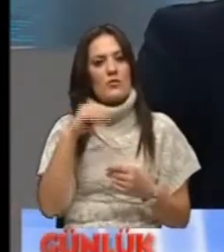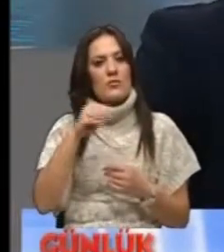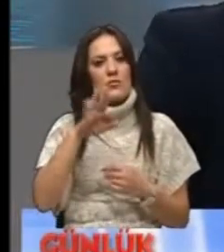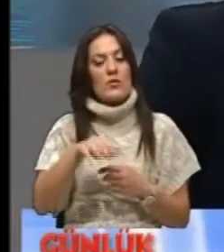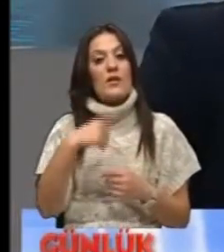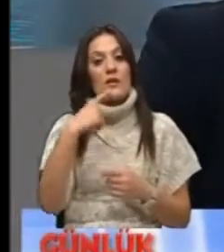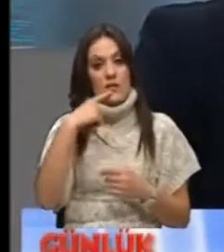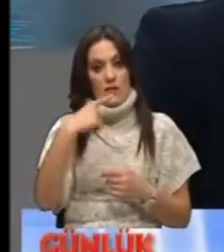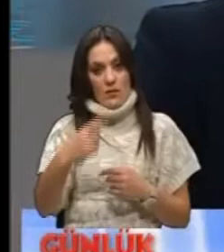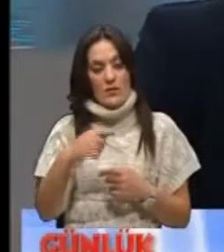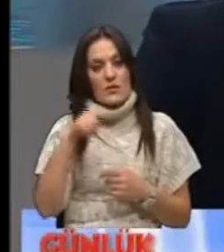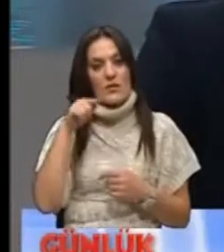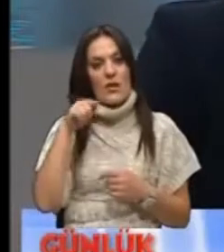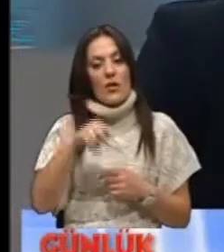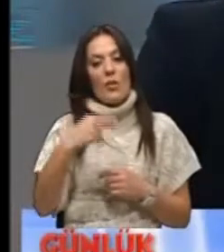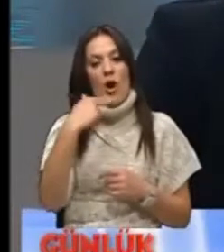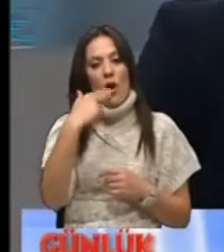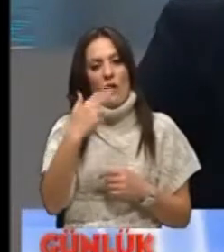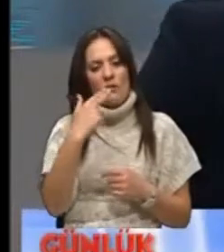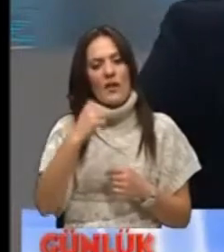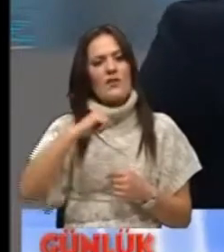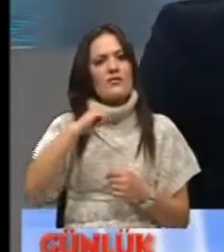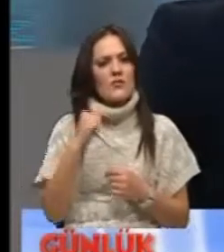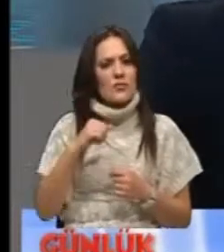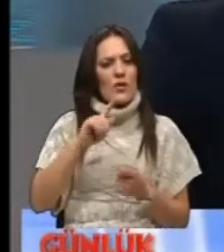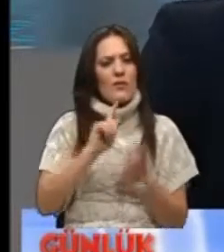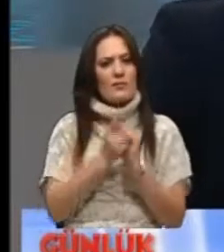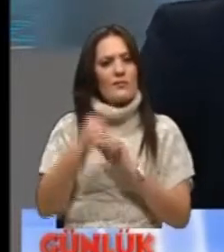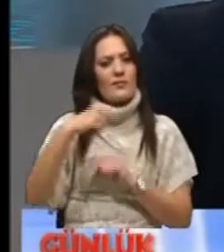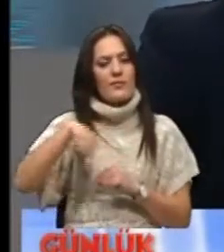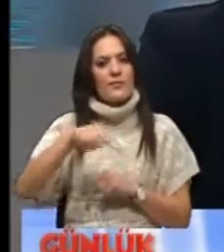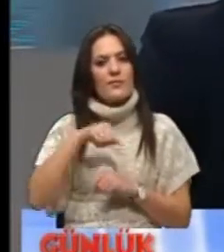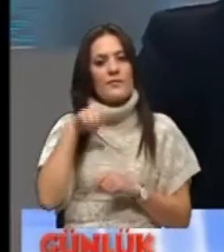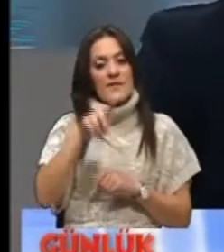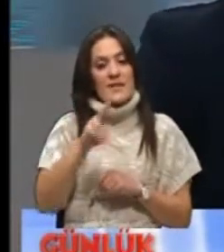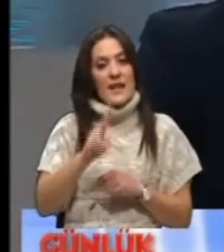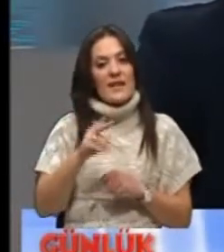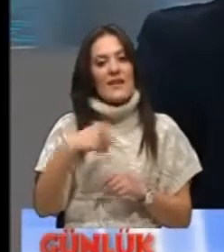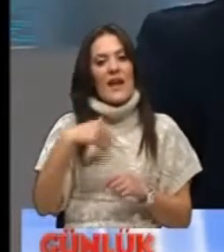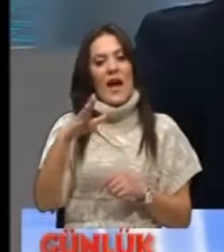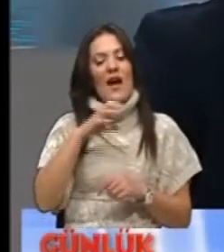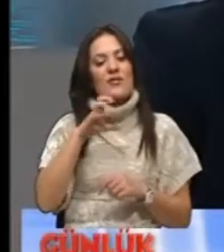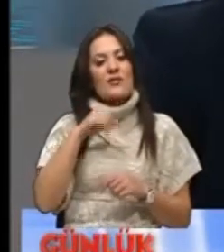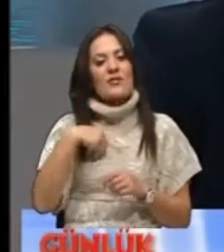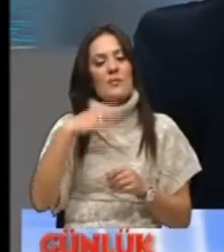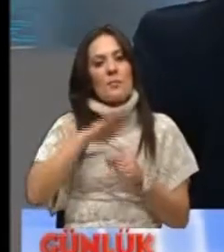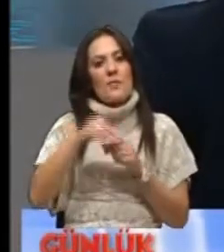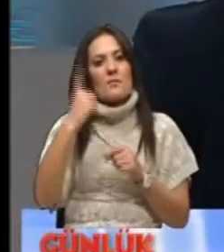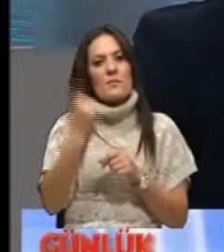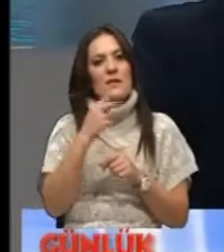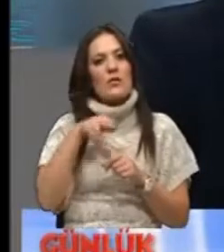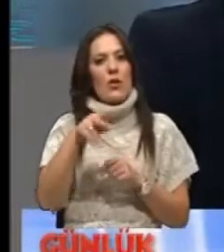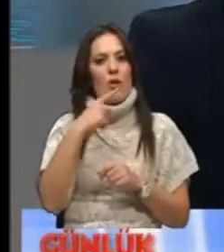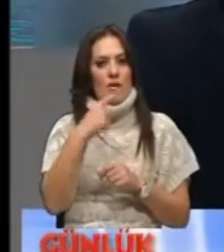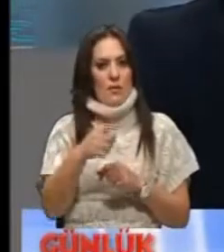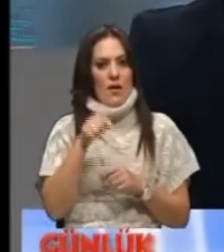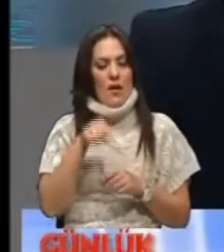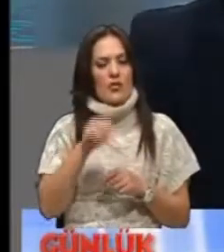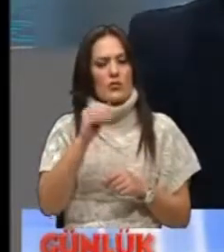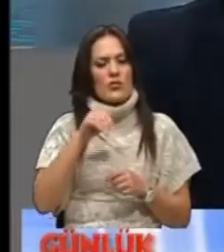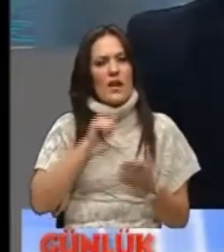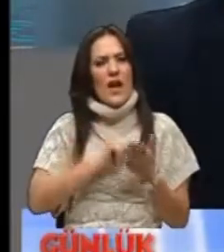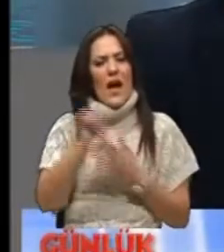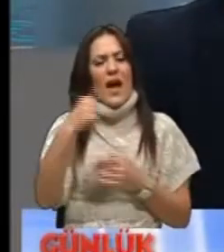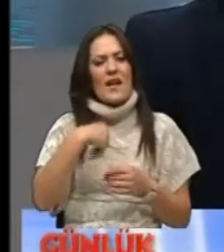çocuğa. Diyoruz ki bu gofrettir, çikolatadır, şudur budur. Senin acılarını bastırmak için bir yoldur. Çocuk